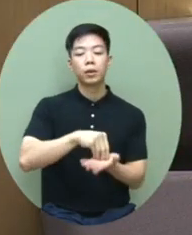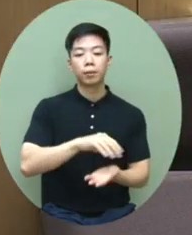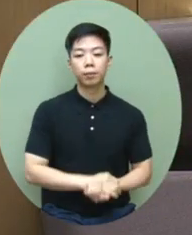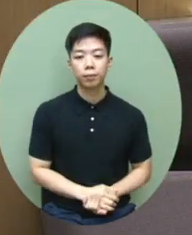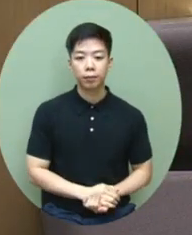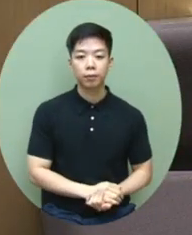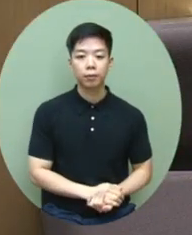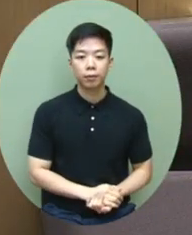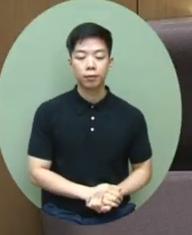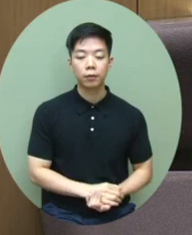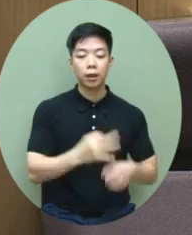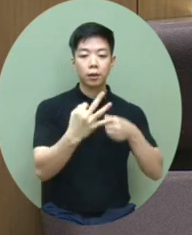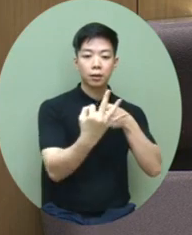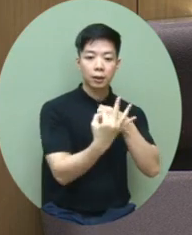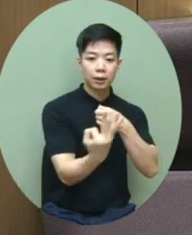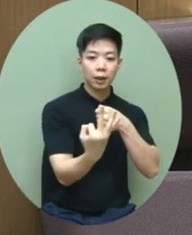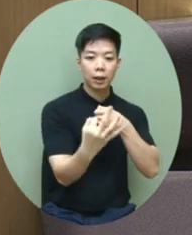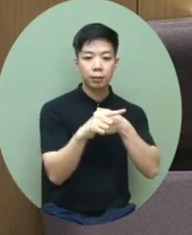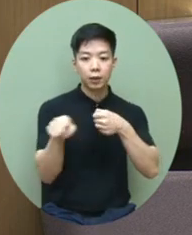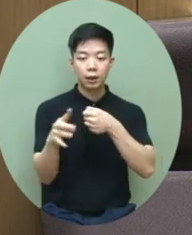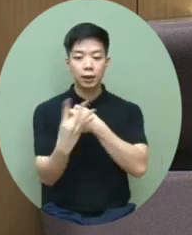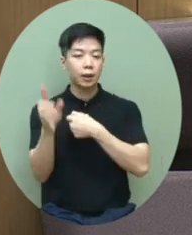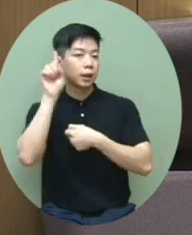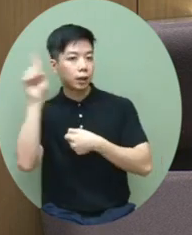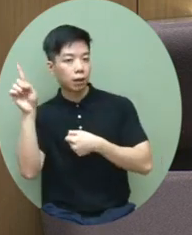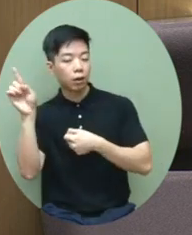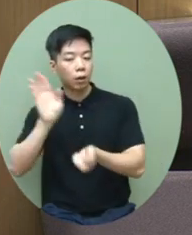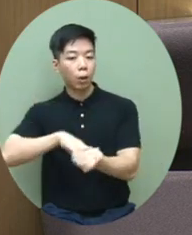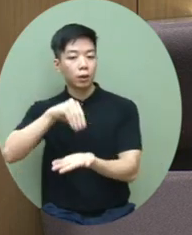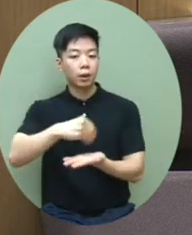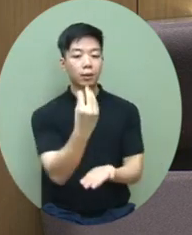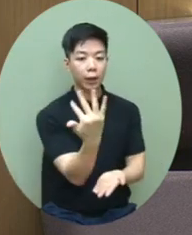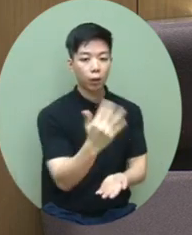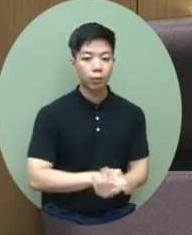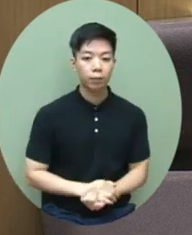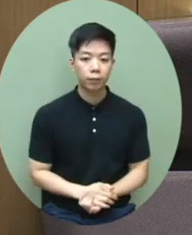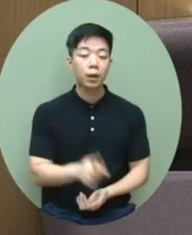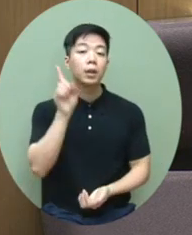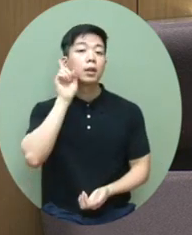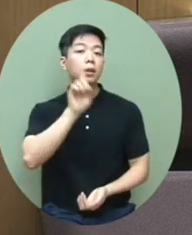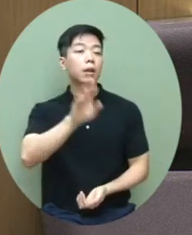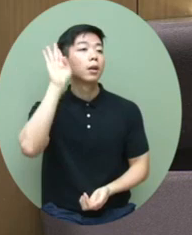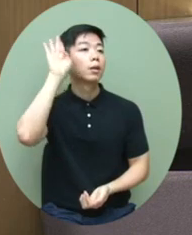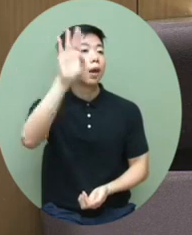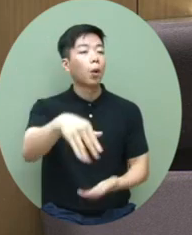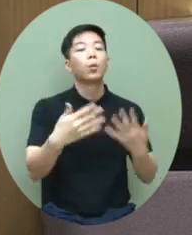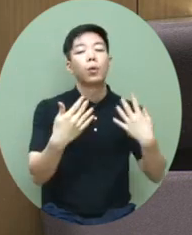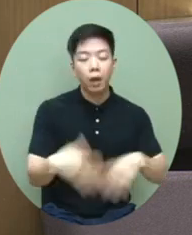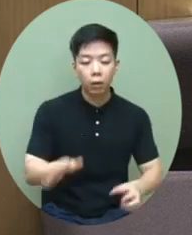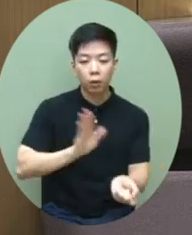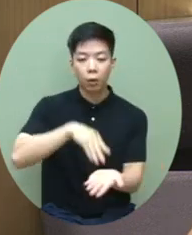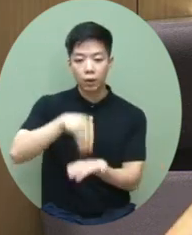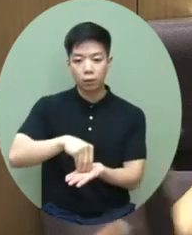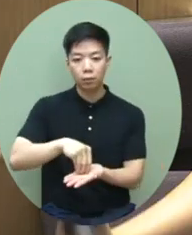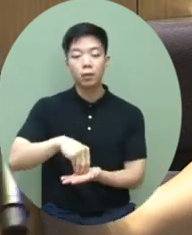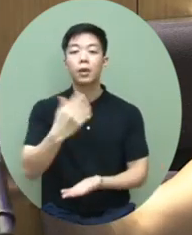至四日？三至四日嘅檢疫期間揾到，同埋或者有幾多人係七日之後先即係走漏喺社區揾到，冇個 percentage